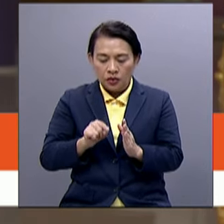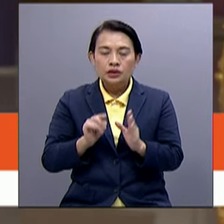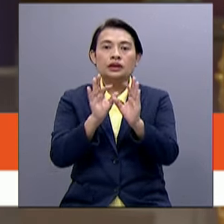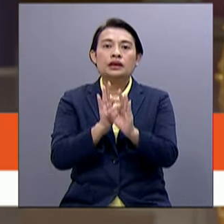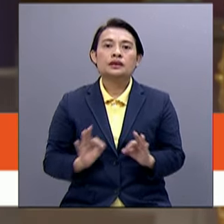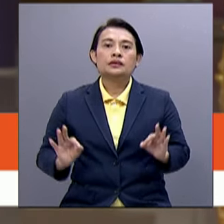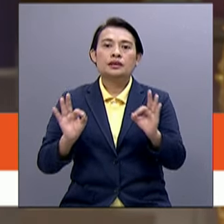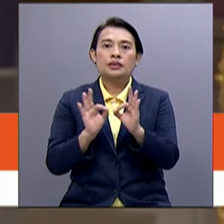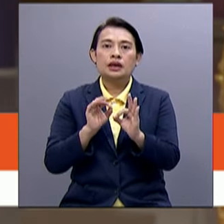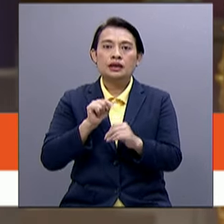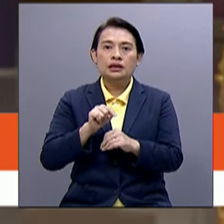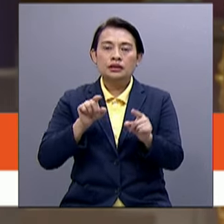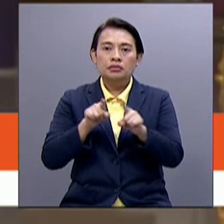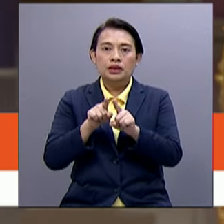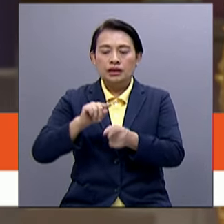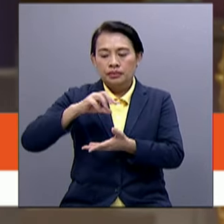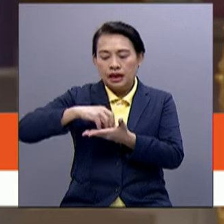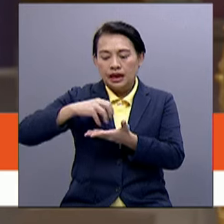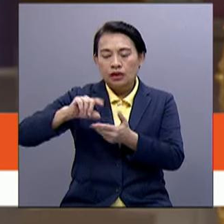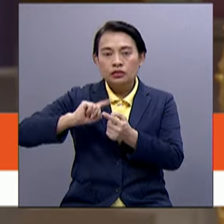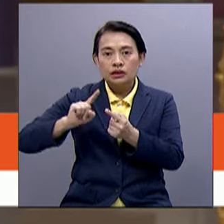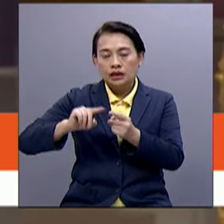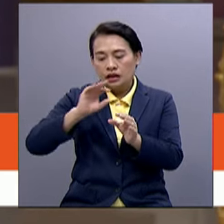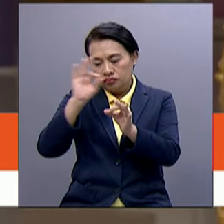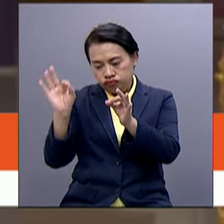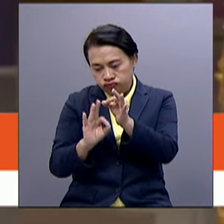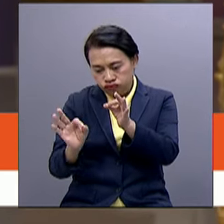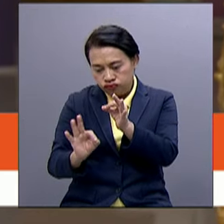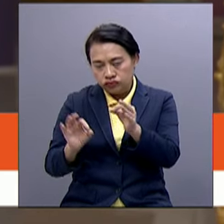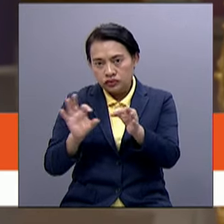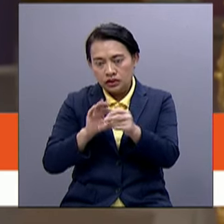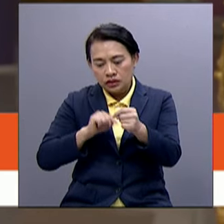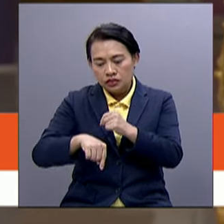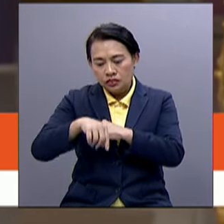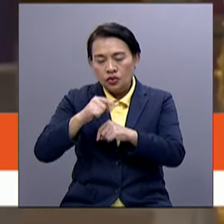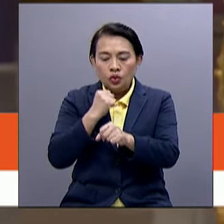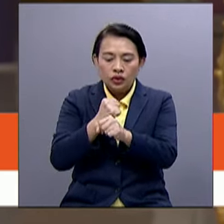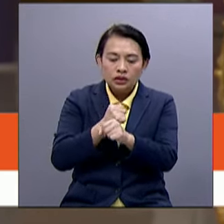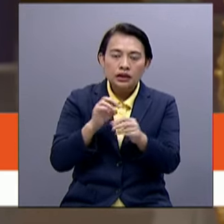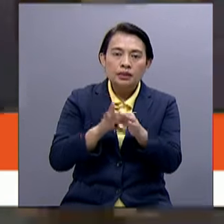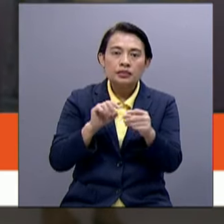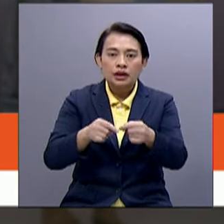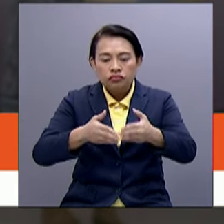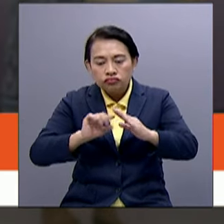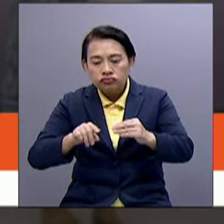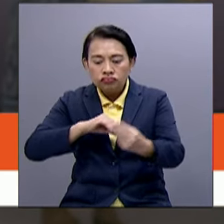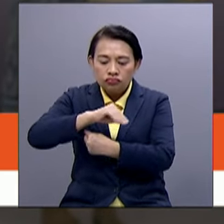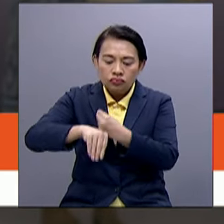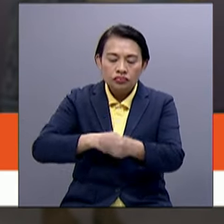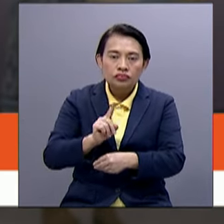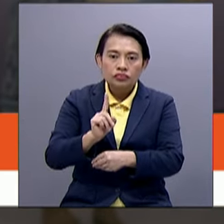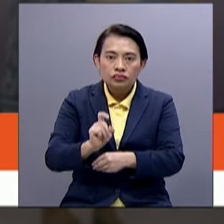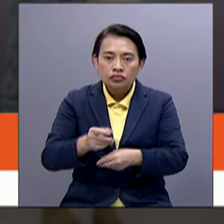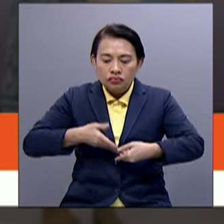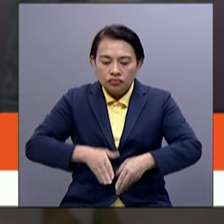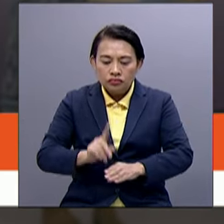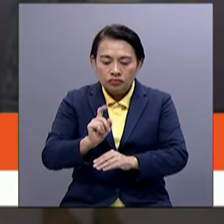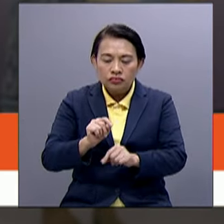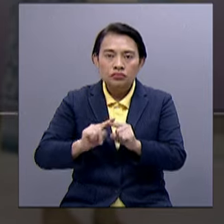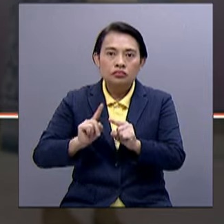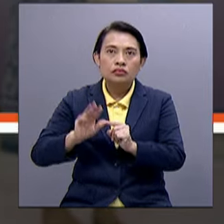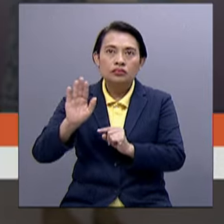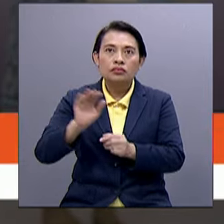เหมือนกันกับการเล่าเรื่องราวของเจ้าเมืองของการสร้างบ้านเมืองการเวียนว่ายตายเกิด เพราะหอสมุดแห่งชาติน่ะเร